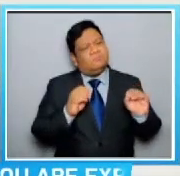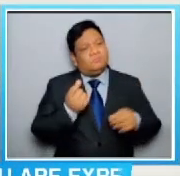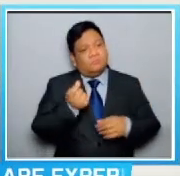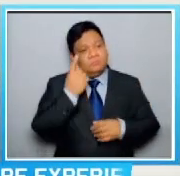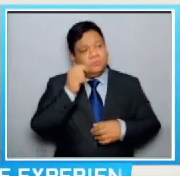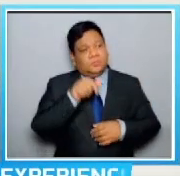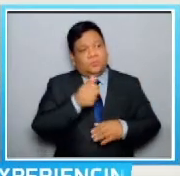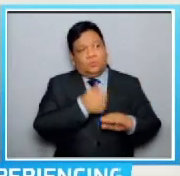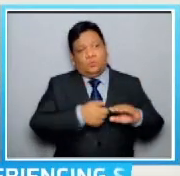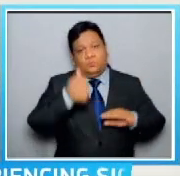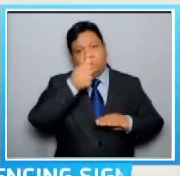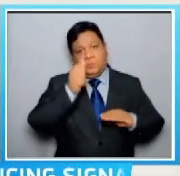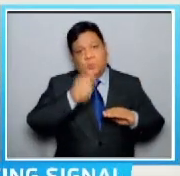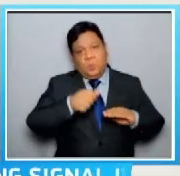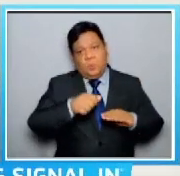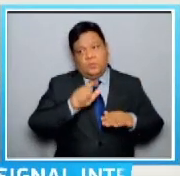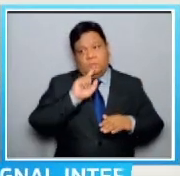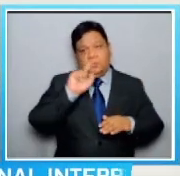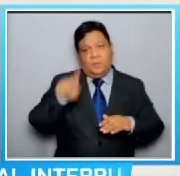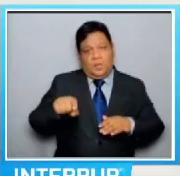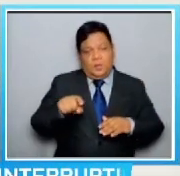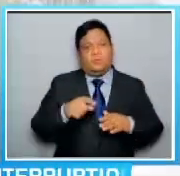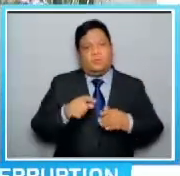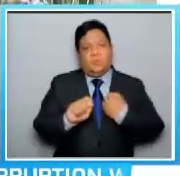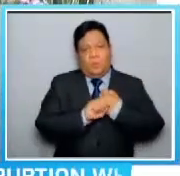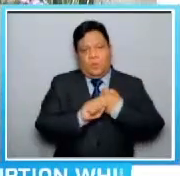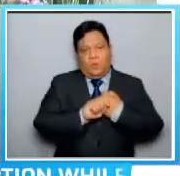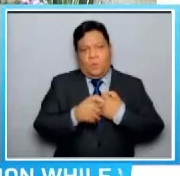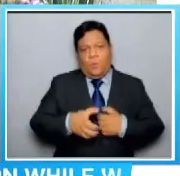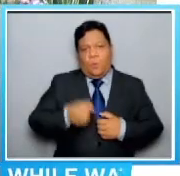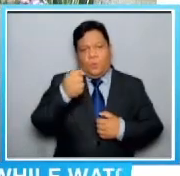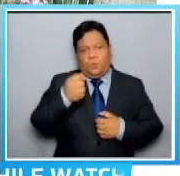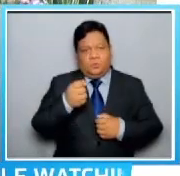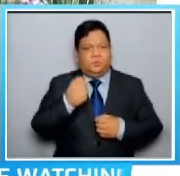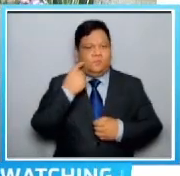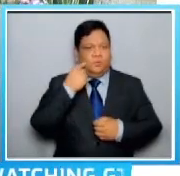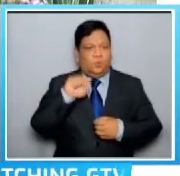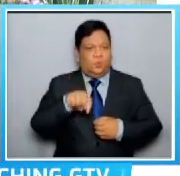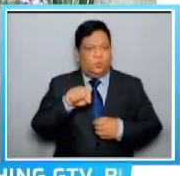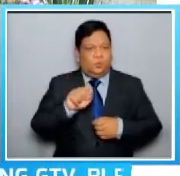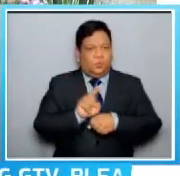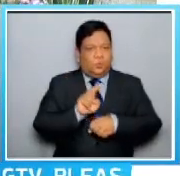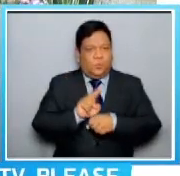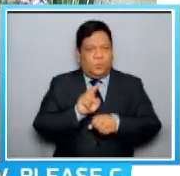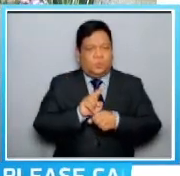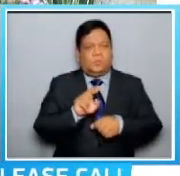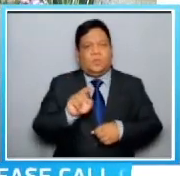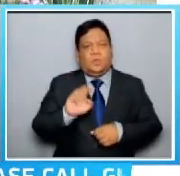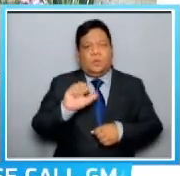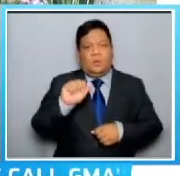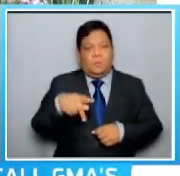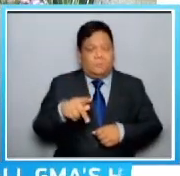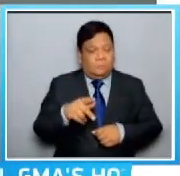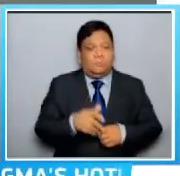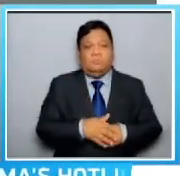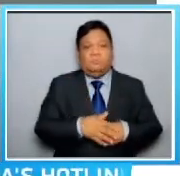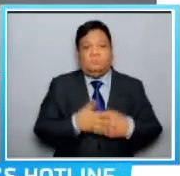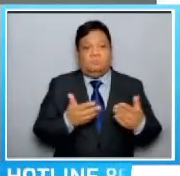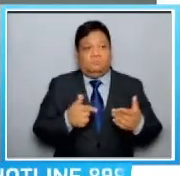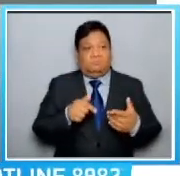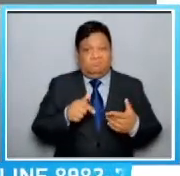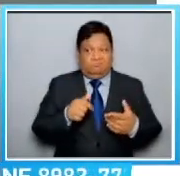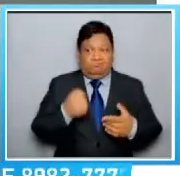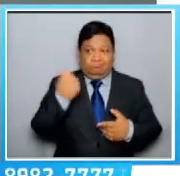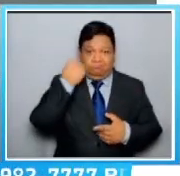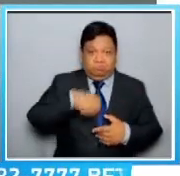ang nagsabi, no? Mm-hmm. Pagsamantala po munang itigil, no, yung pagpapatupad ng NCAP. So hindi naman po yan in breach.